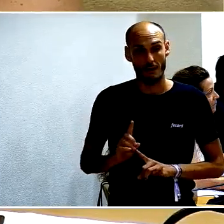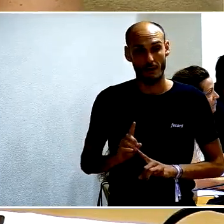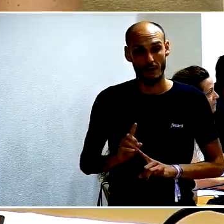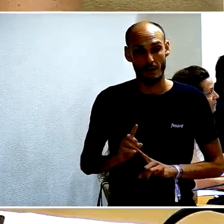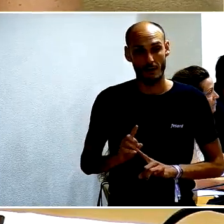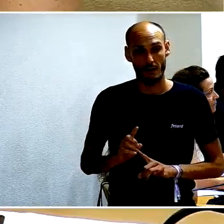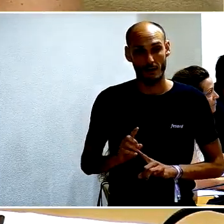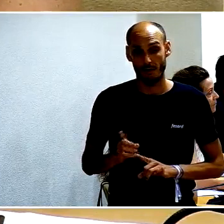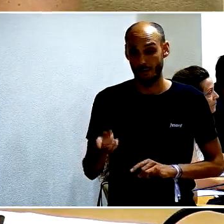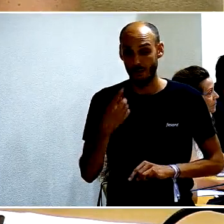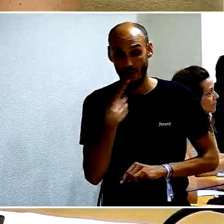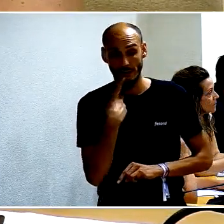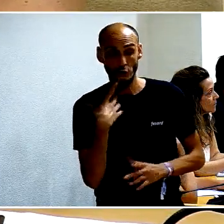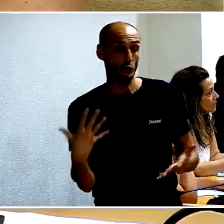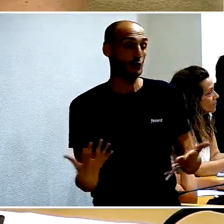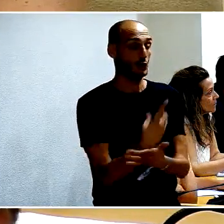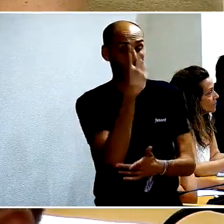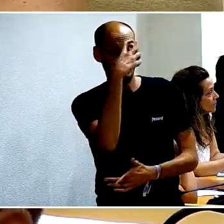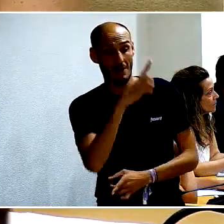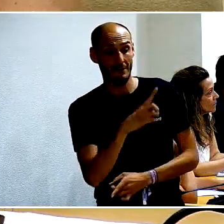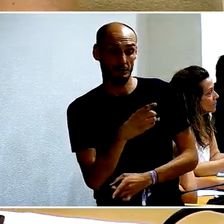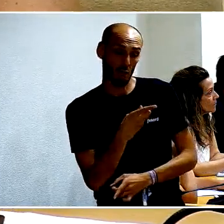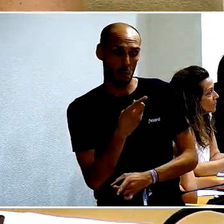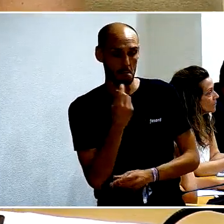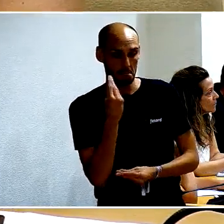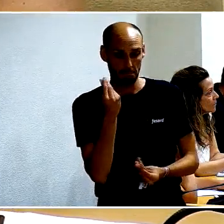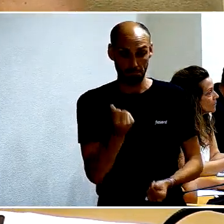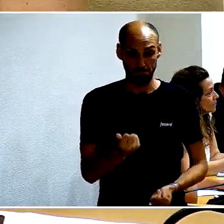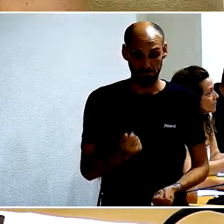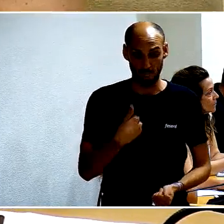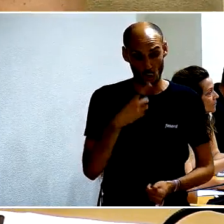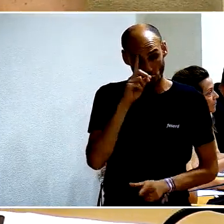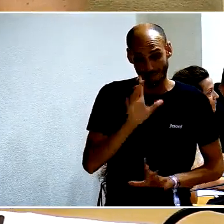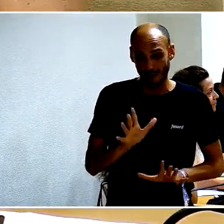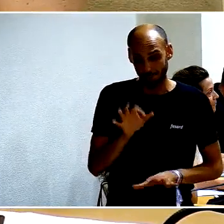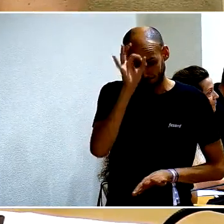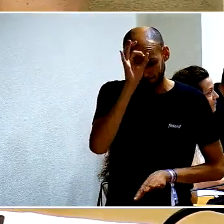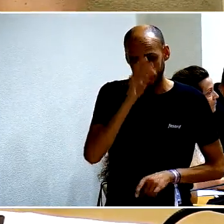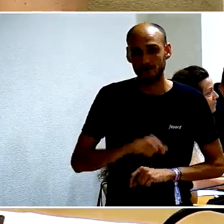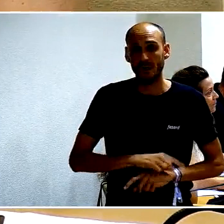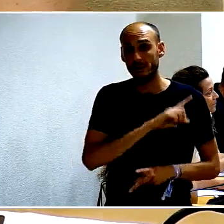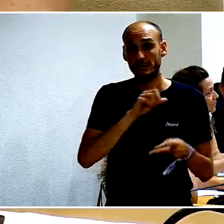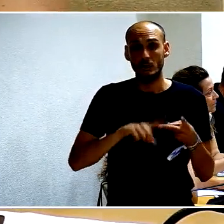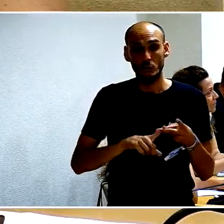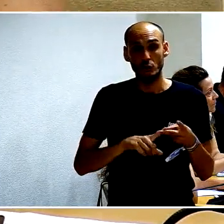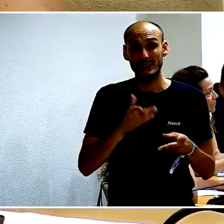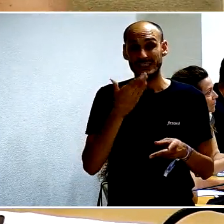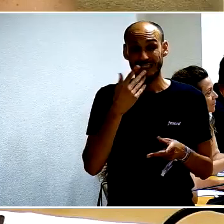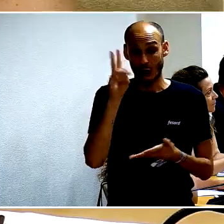que tot el món ho sabia me sembla una mica aventurat. Jo no ho sabia. Però, segona, si